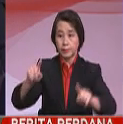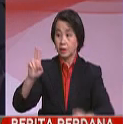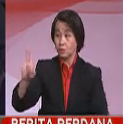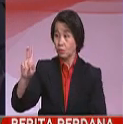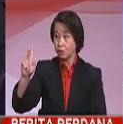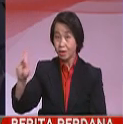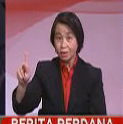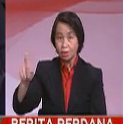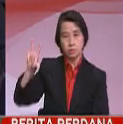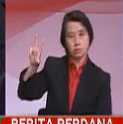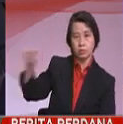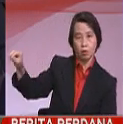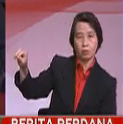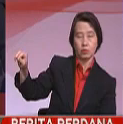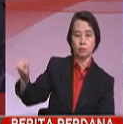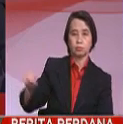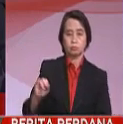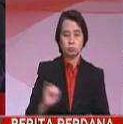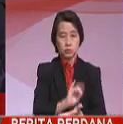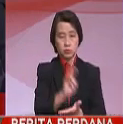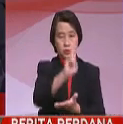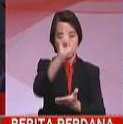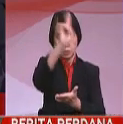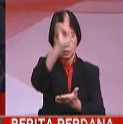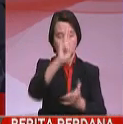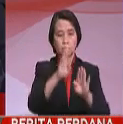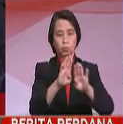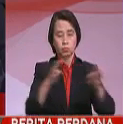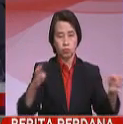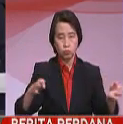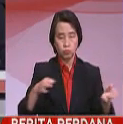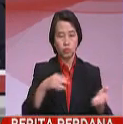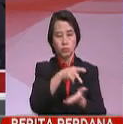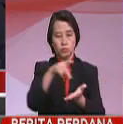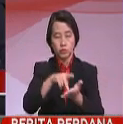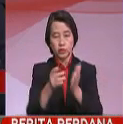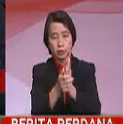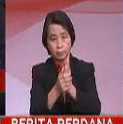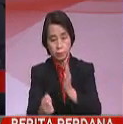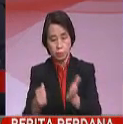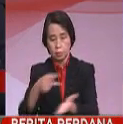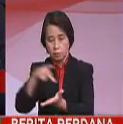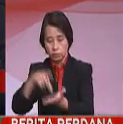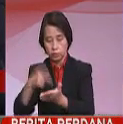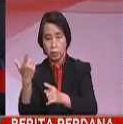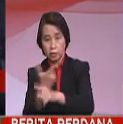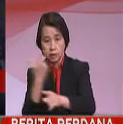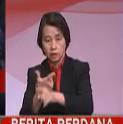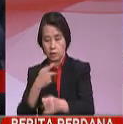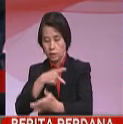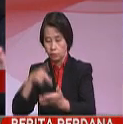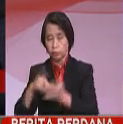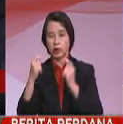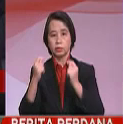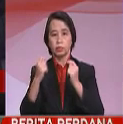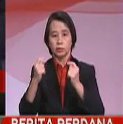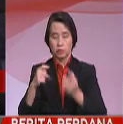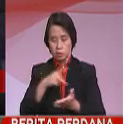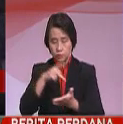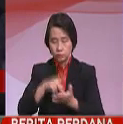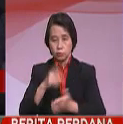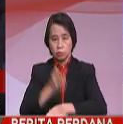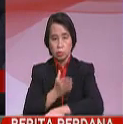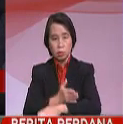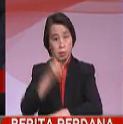Kingdom. Institusi berkenaan melibatkan pusat bahasa, pusat kemahiran, pusat latihan, pusat tuition dan pusat